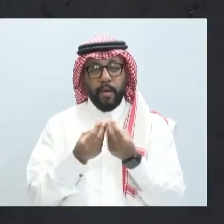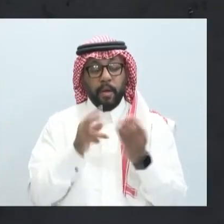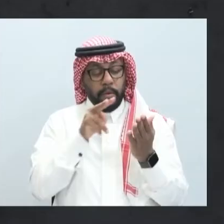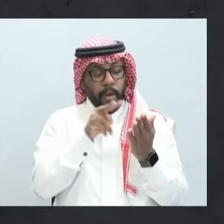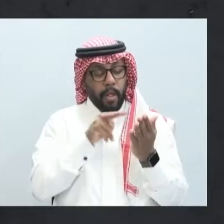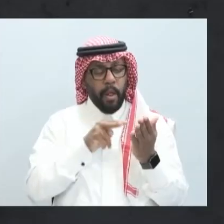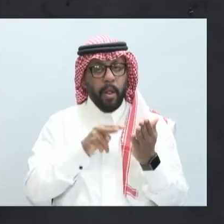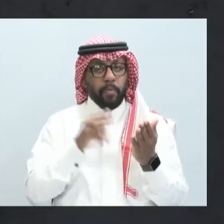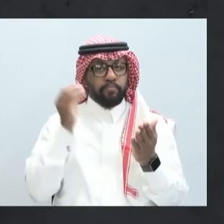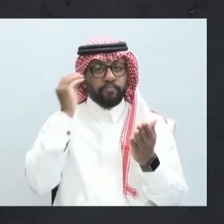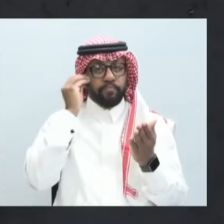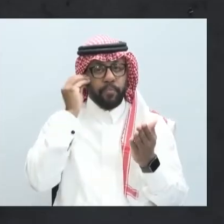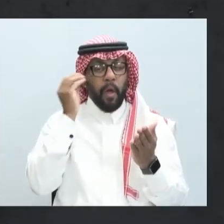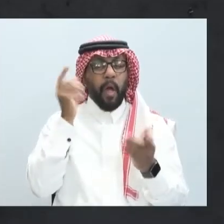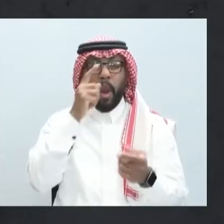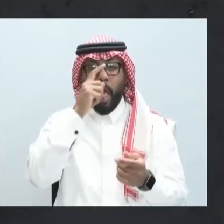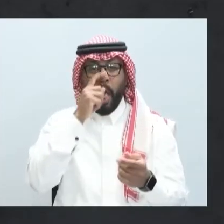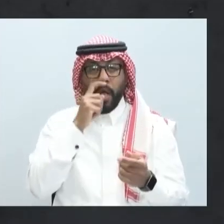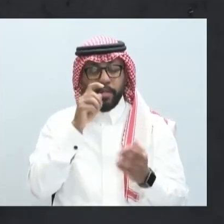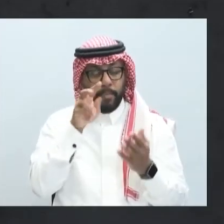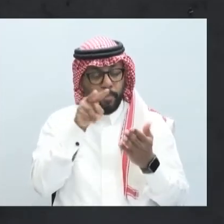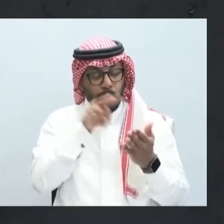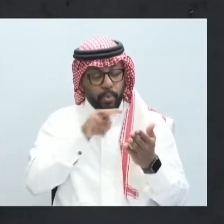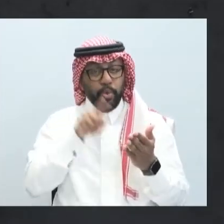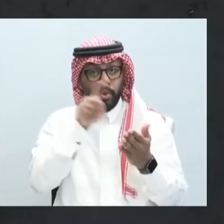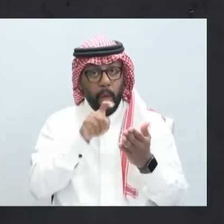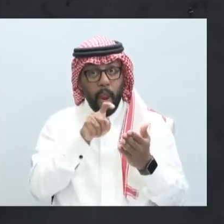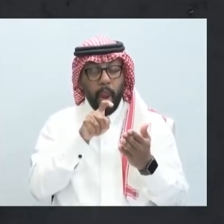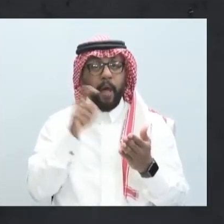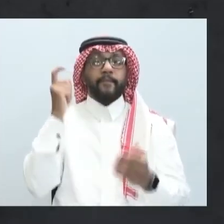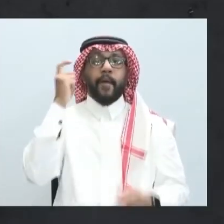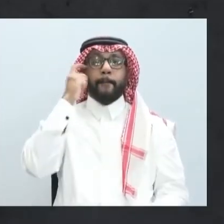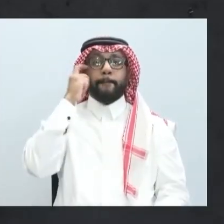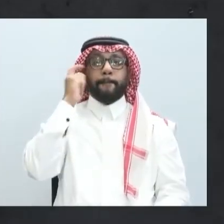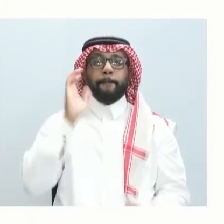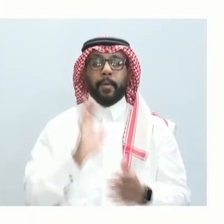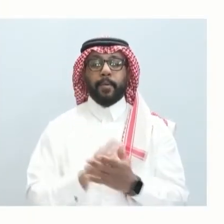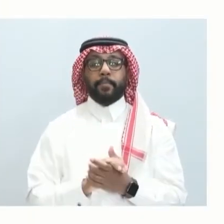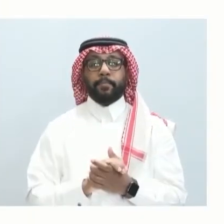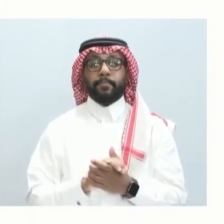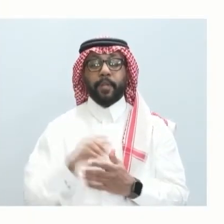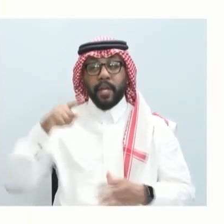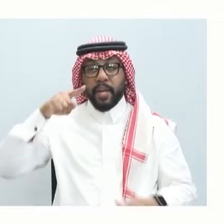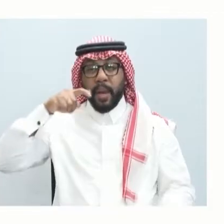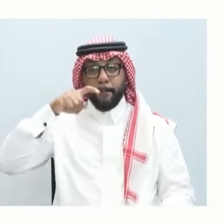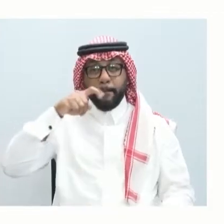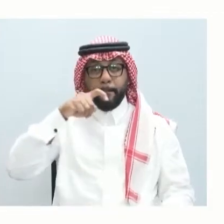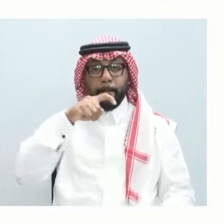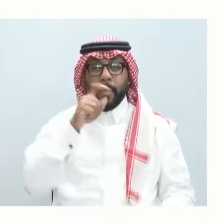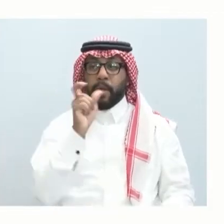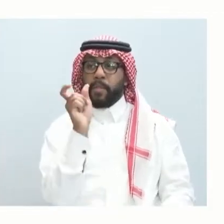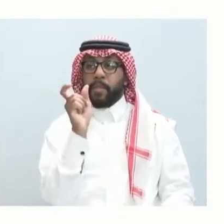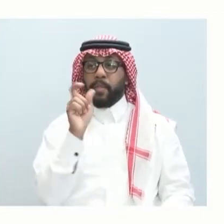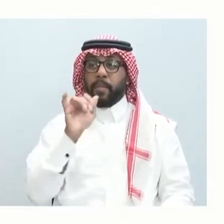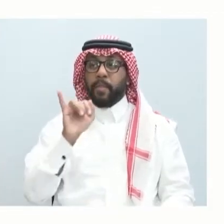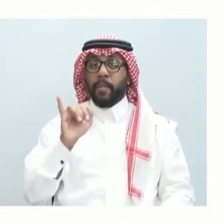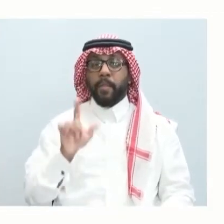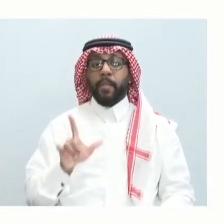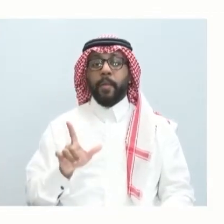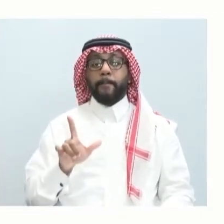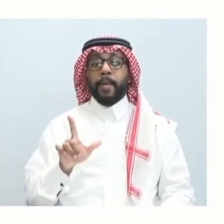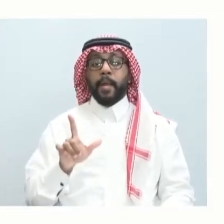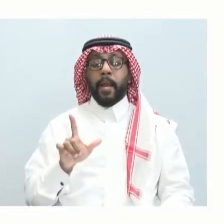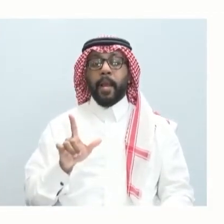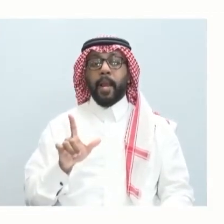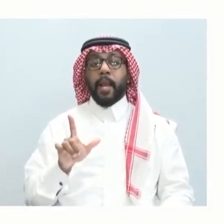متانيه وكل معلومه تاتي في السؤال اضع تحتها خط تقف 15 نمله خارج بيت النمل